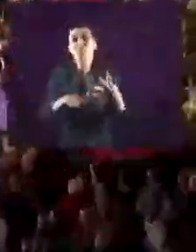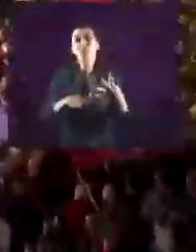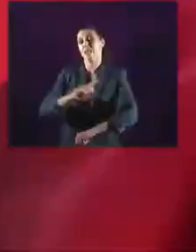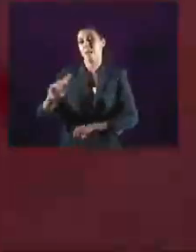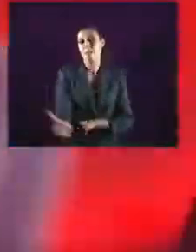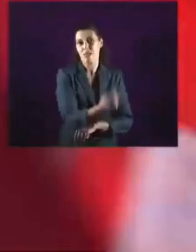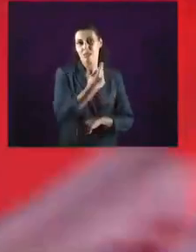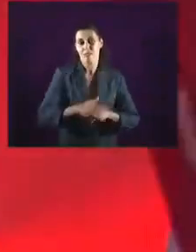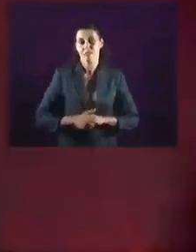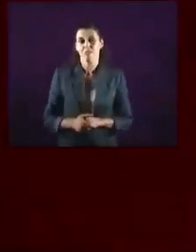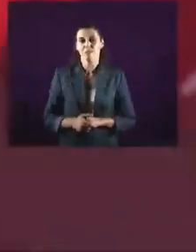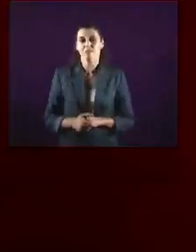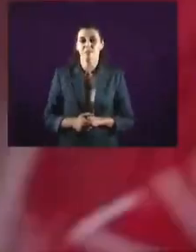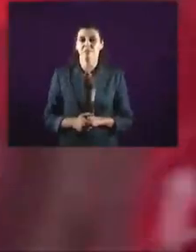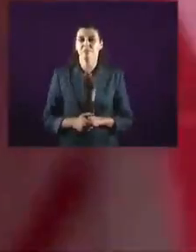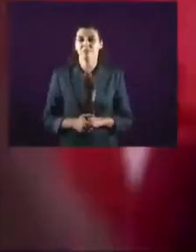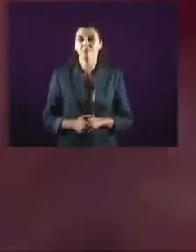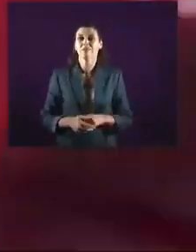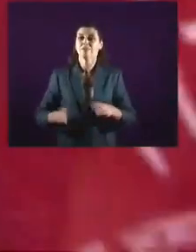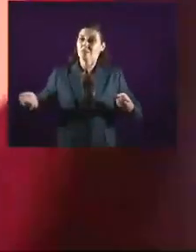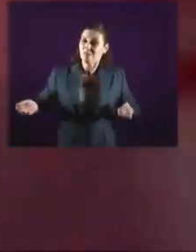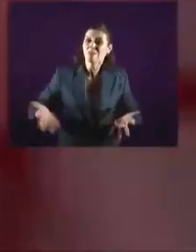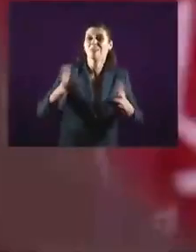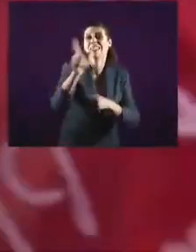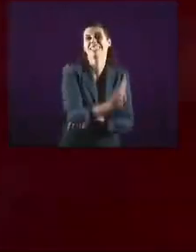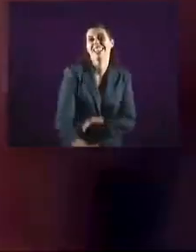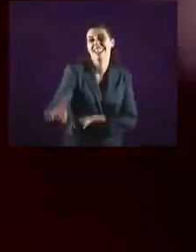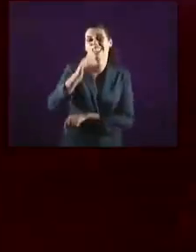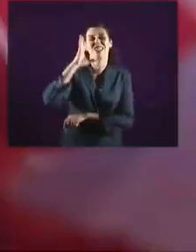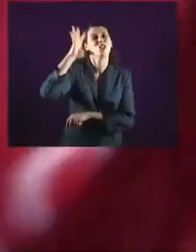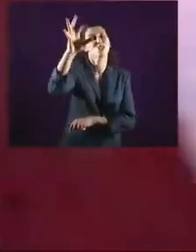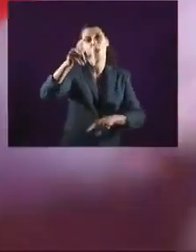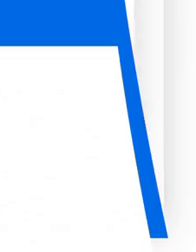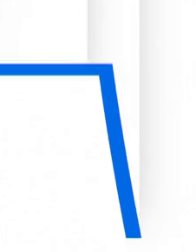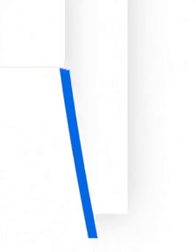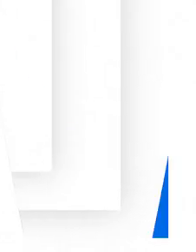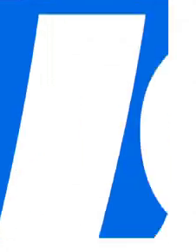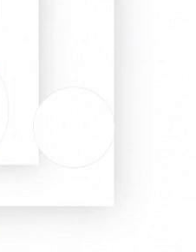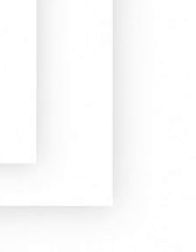αλλαγή. Secondo i sondaggi, Mitsotakis è in vantaggio di 6 punti su Tsipras.